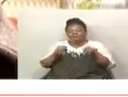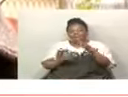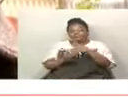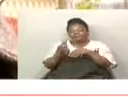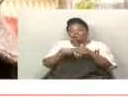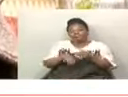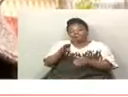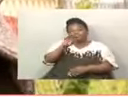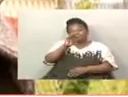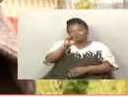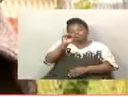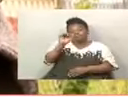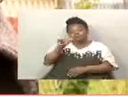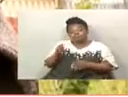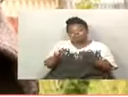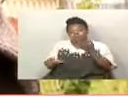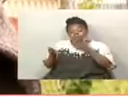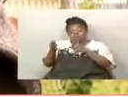Betty aleka afudde mu